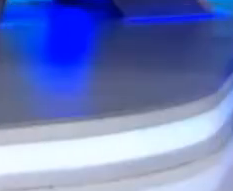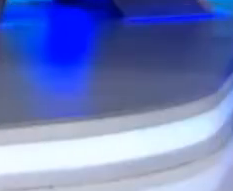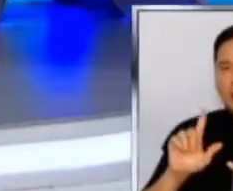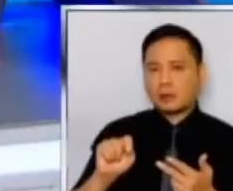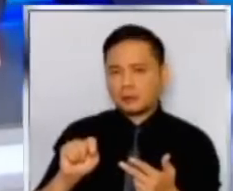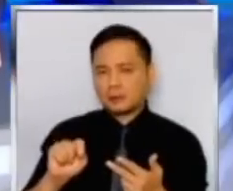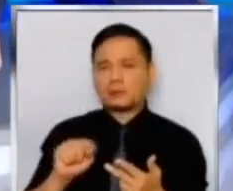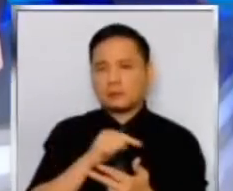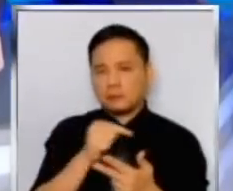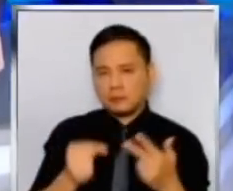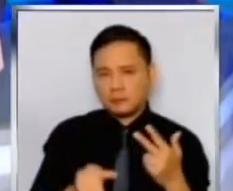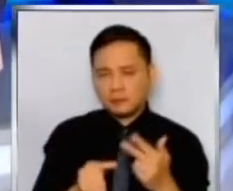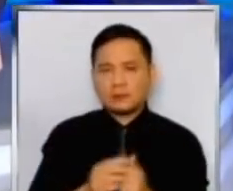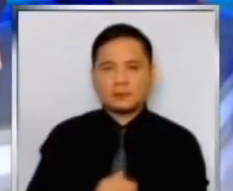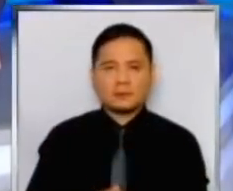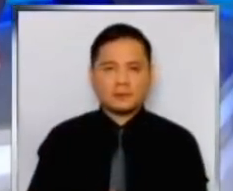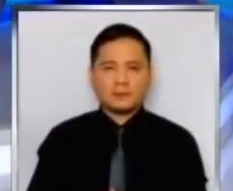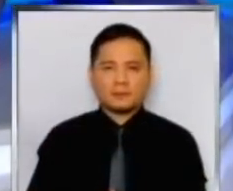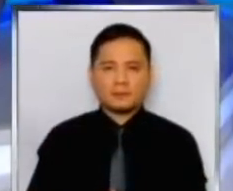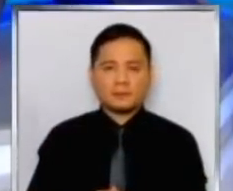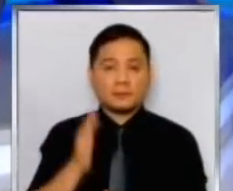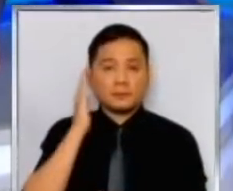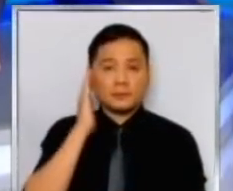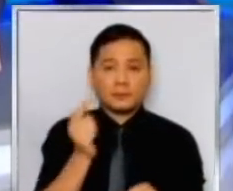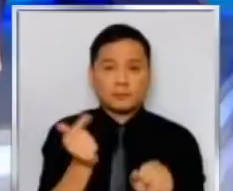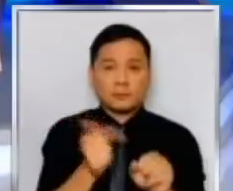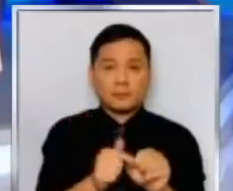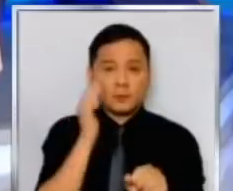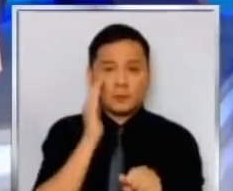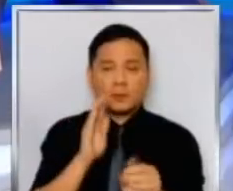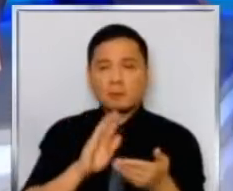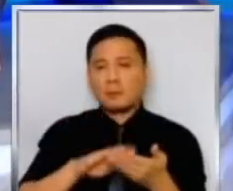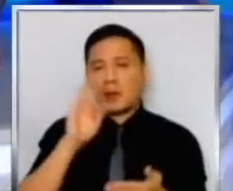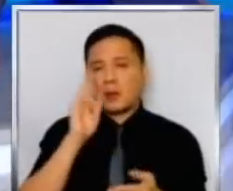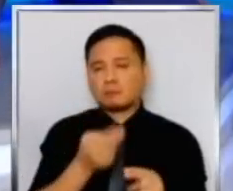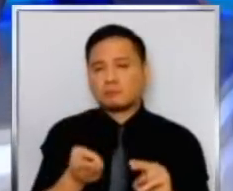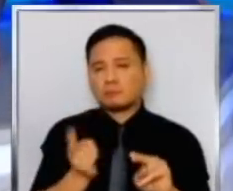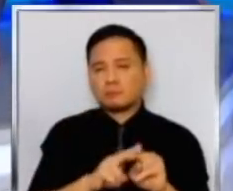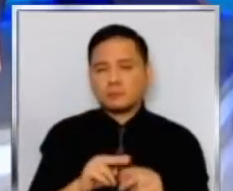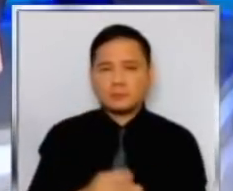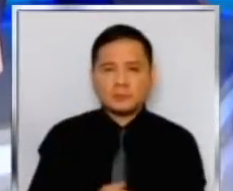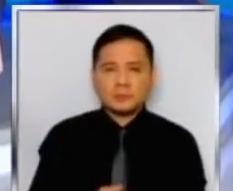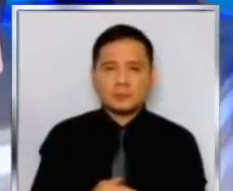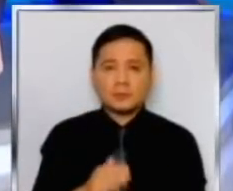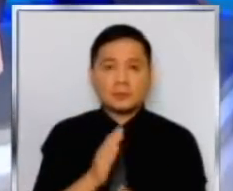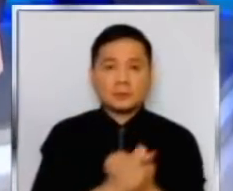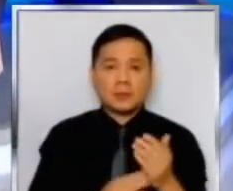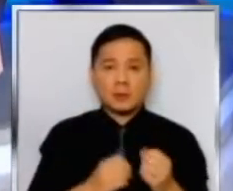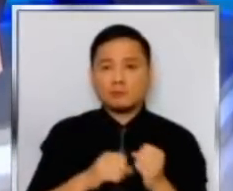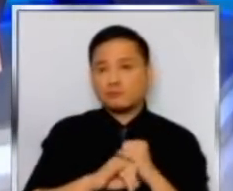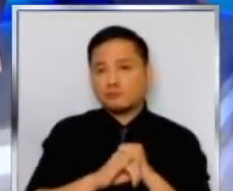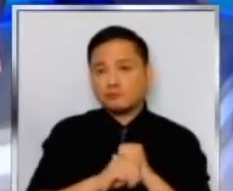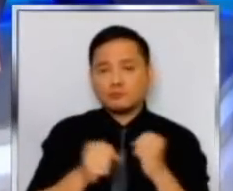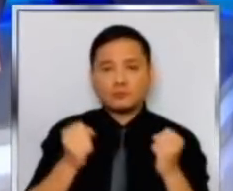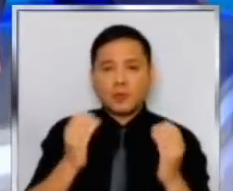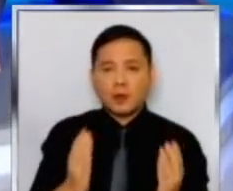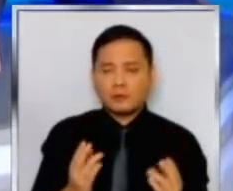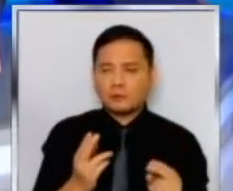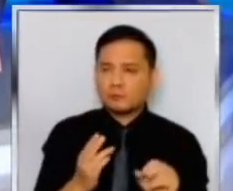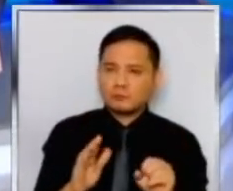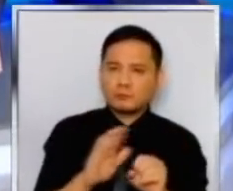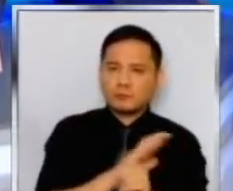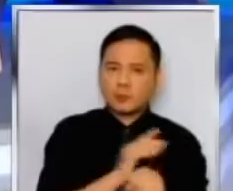Ngayong magmamahal pa ang petrolyo sa linggong ito, naghahabol na magpa-full tank ang ilang tsuper. May promo at discount namang gimmick ang